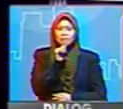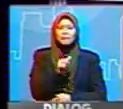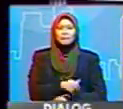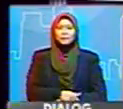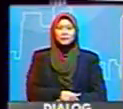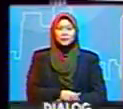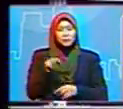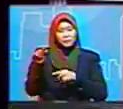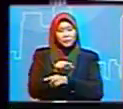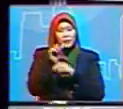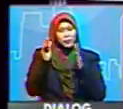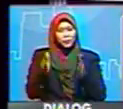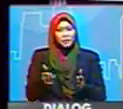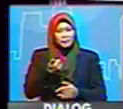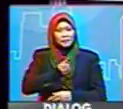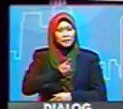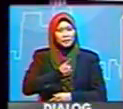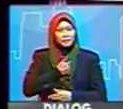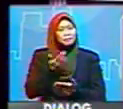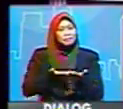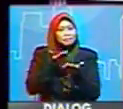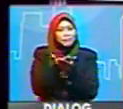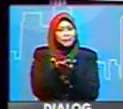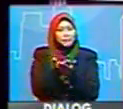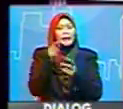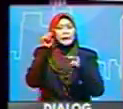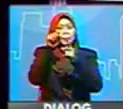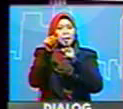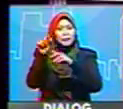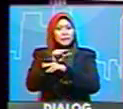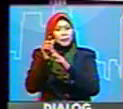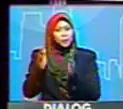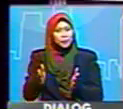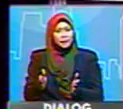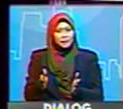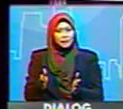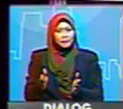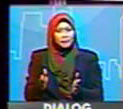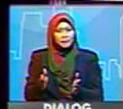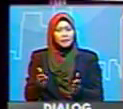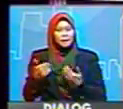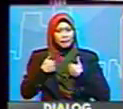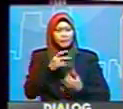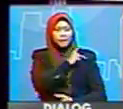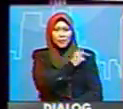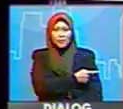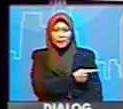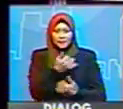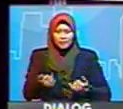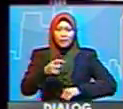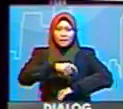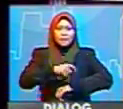dan kepada pengguna sendiri dat seri saranan kepada pengguna pengguna mempunyai kuasa inilah